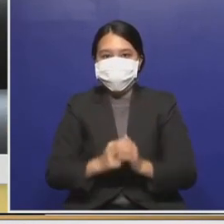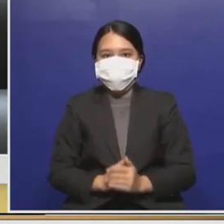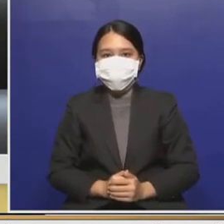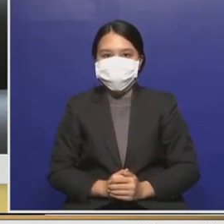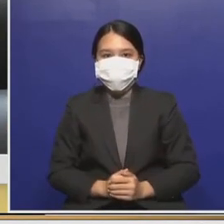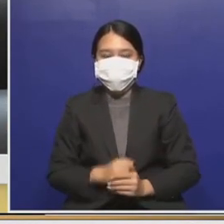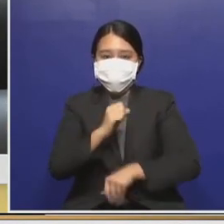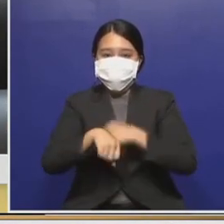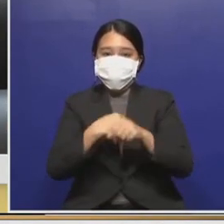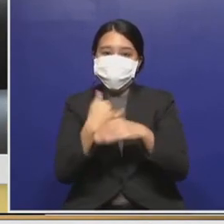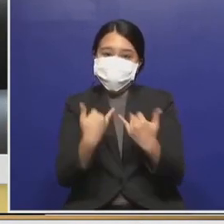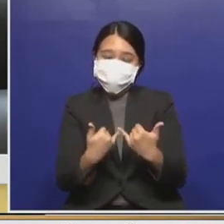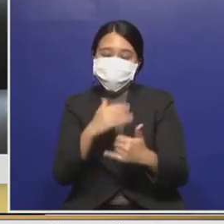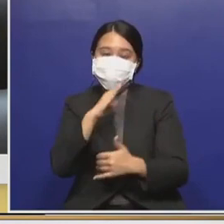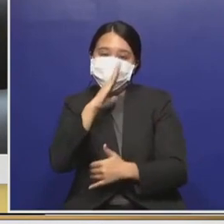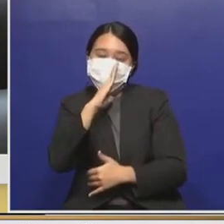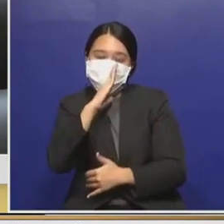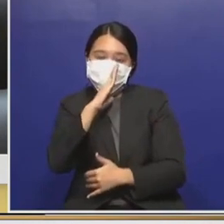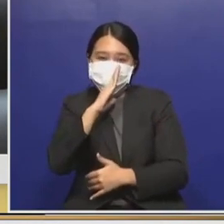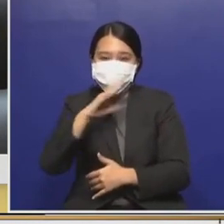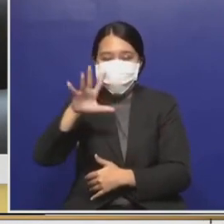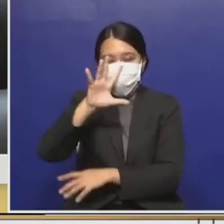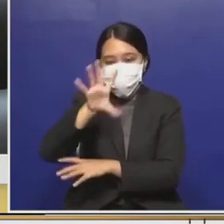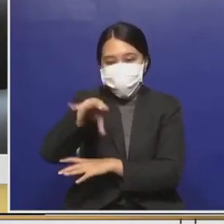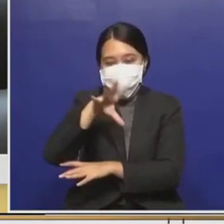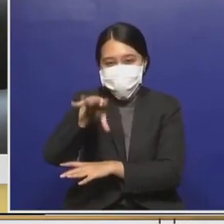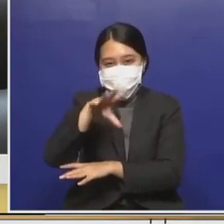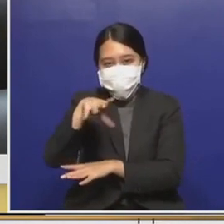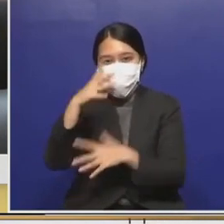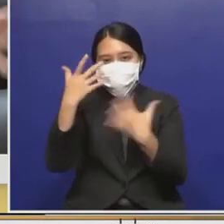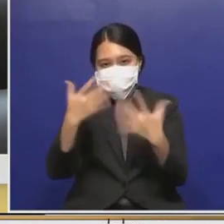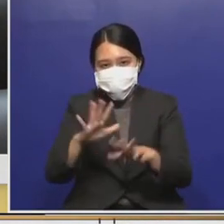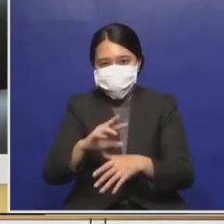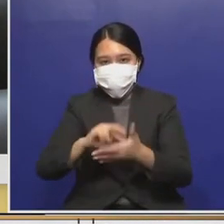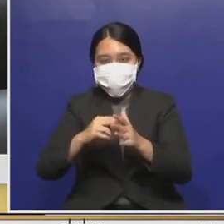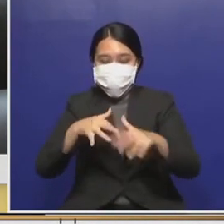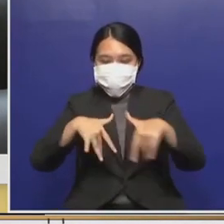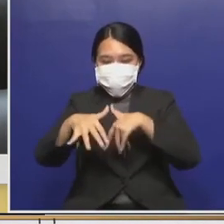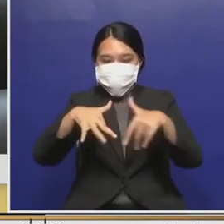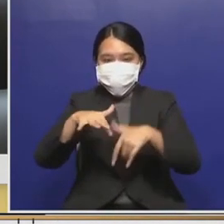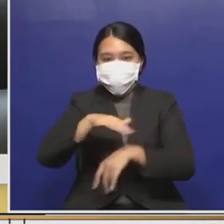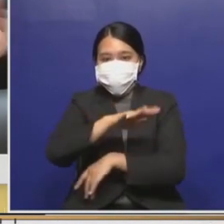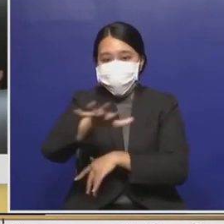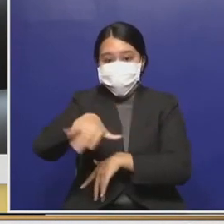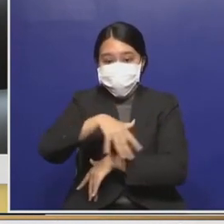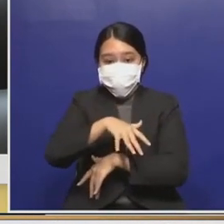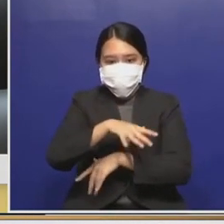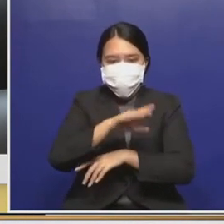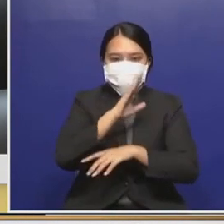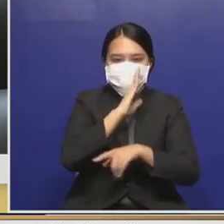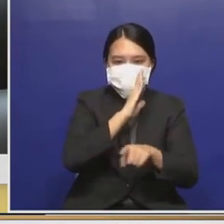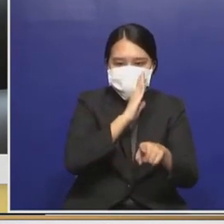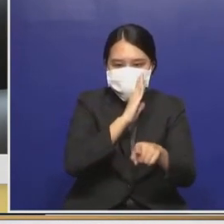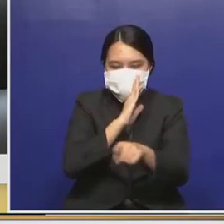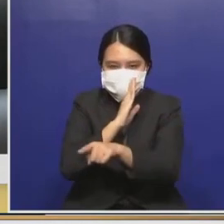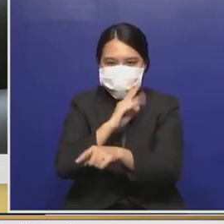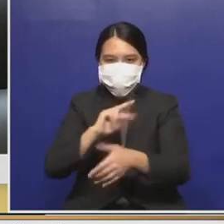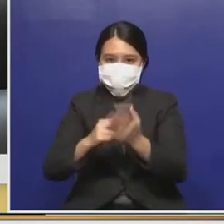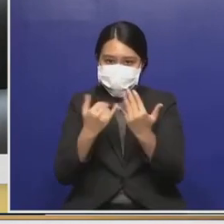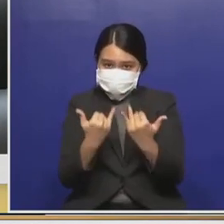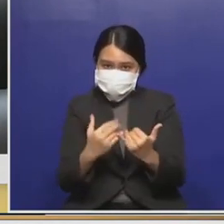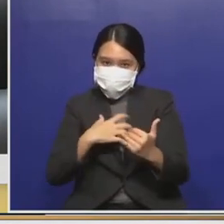ปีนี้มาโหกอีแลว ท่านโกหกนะครับ โกหกประชาชนทประเทศว่าจะกระตุ้นเศรษกิจจะเยีวยา